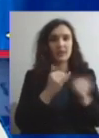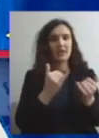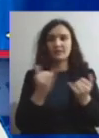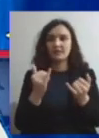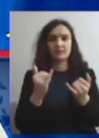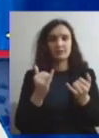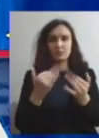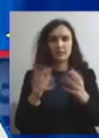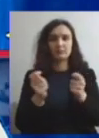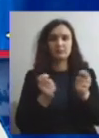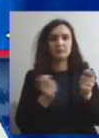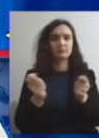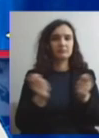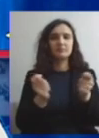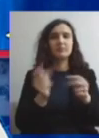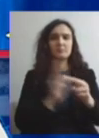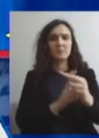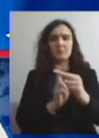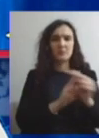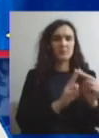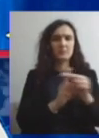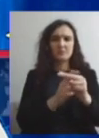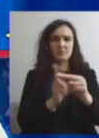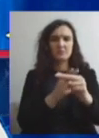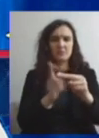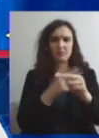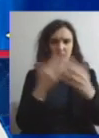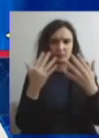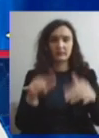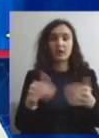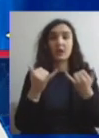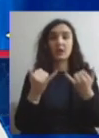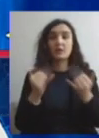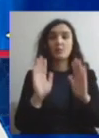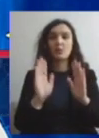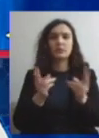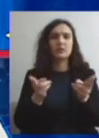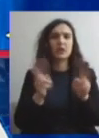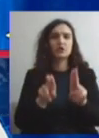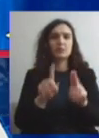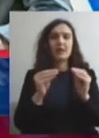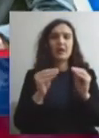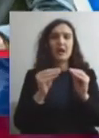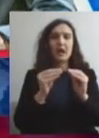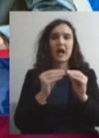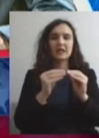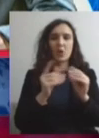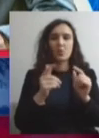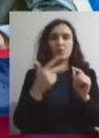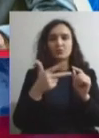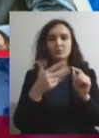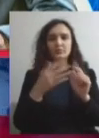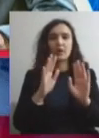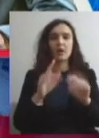ნამართი არის და ჩვენ ვთვლით, რომ ჩვენი მონაცემები კვლავ დარჩება მხოლოდ ათეულების ფარგლებში. დაახლოებით 9 მაისისთვის